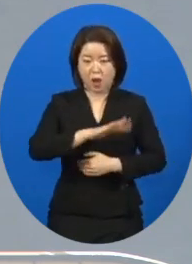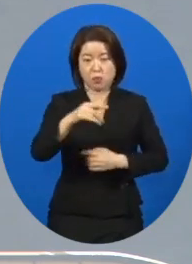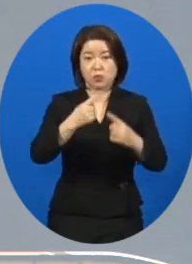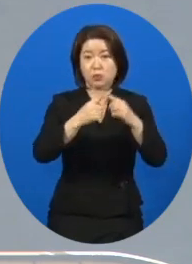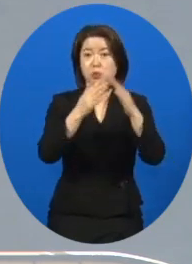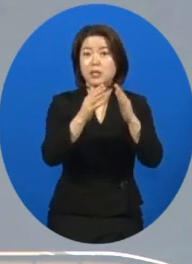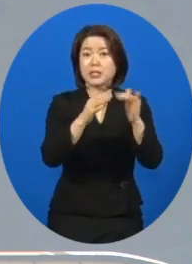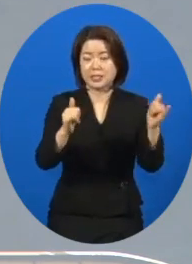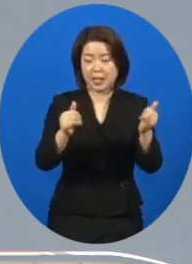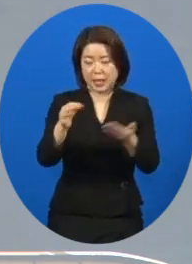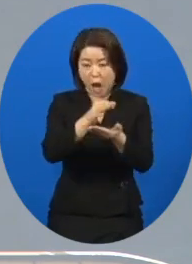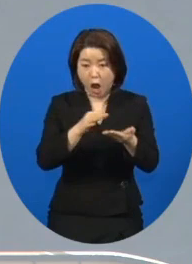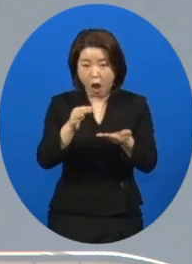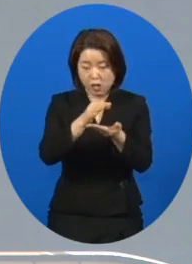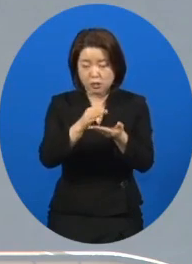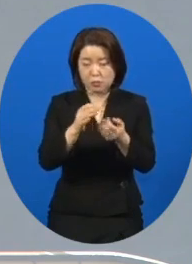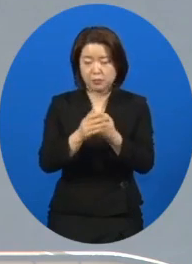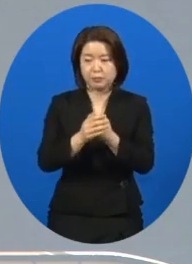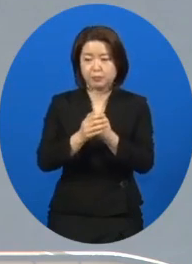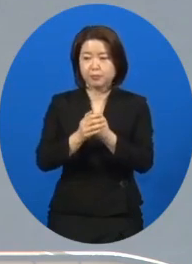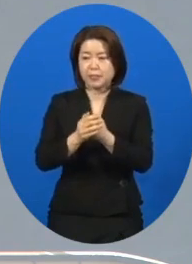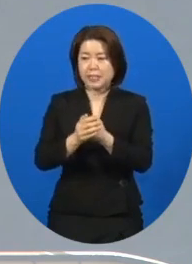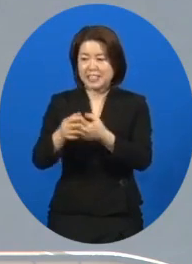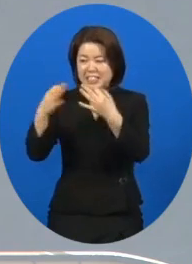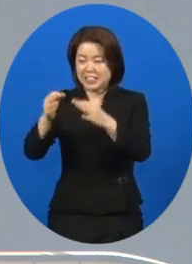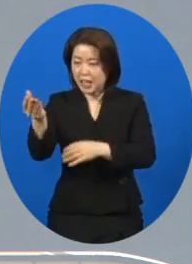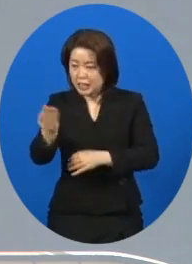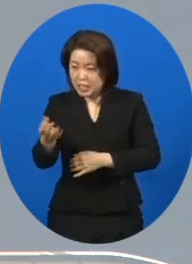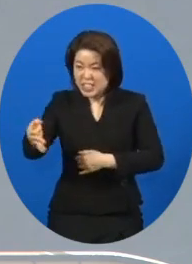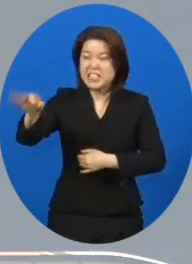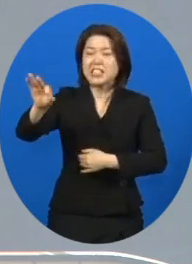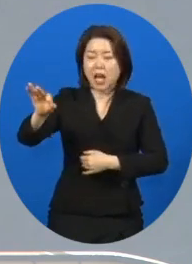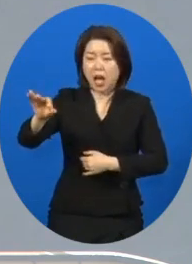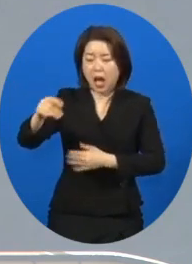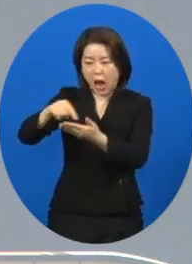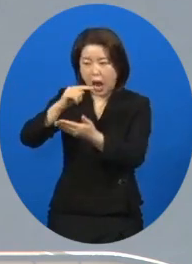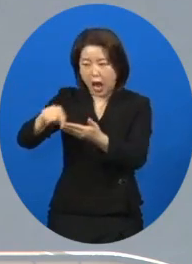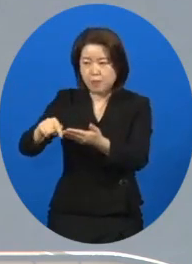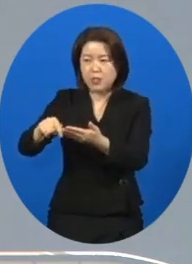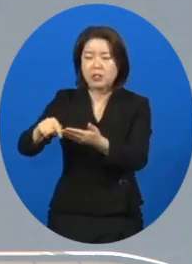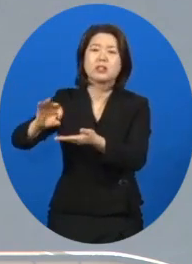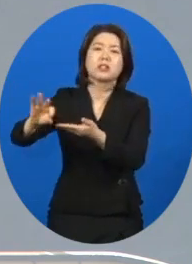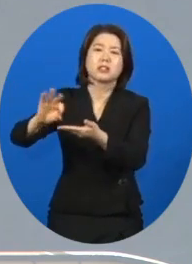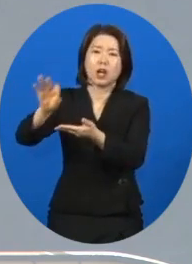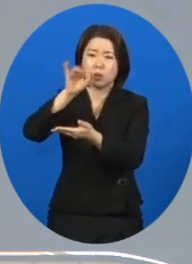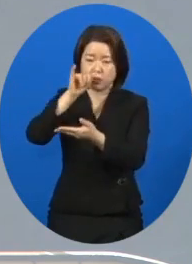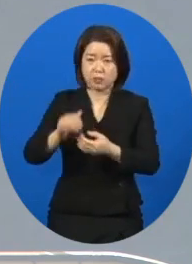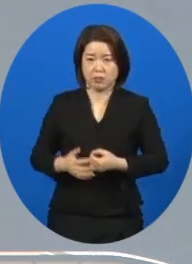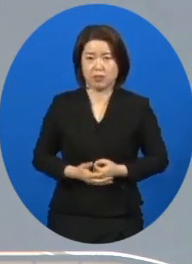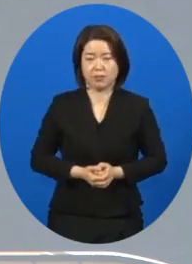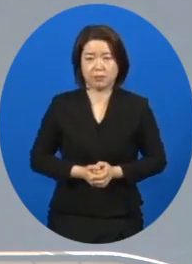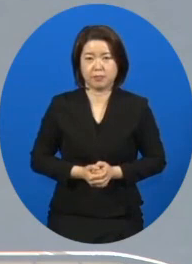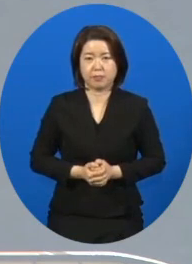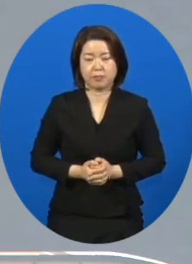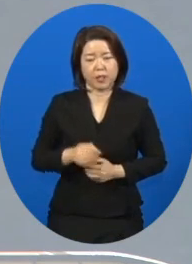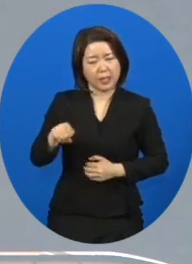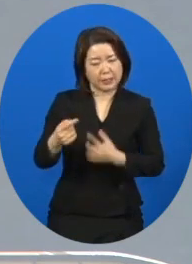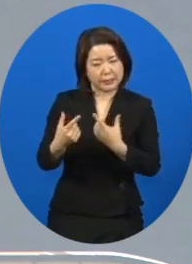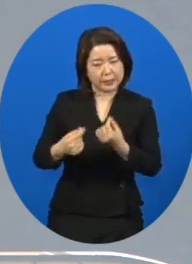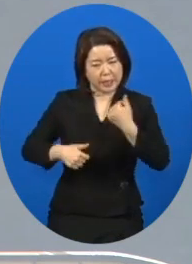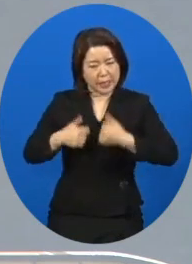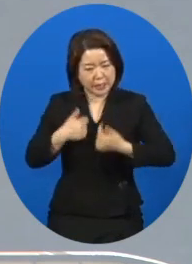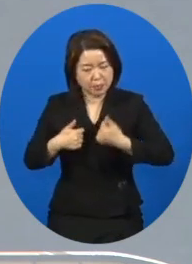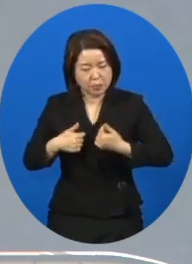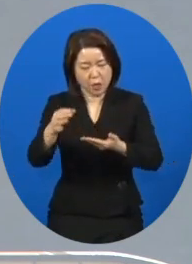헌금은 이자 갚는 데만 쓰여졌어요. 그런데 장로님들께서 그렇게 기쁨으로